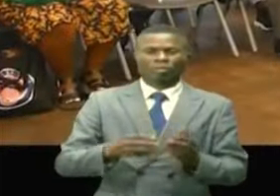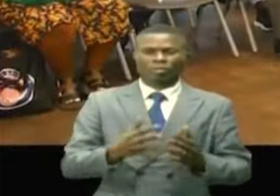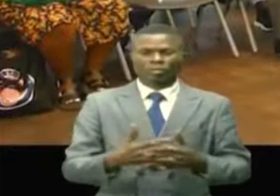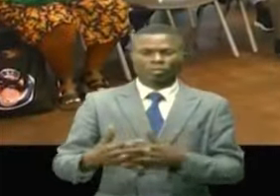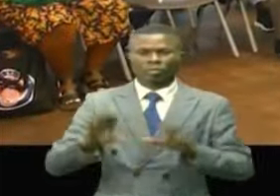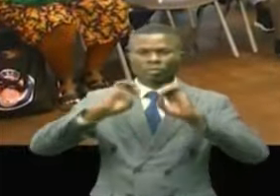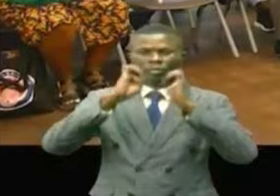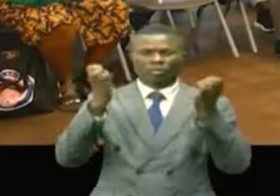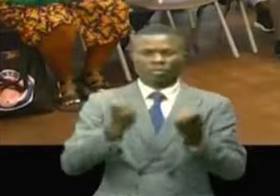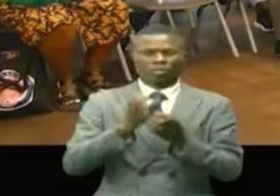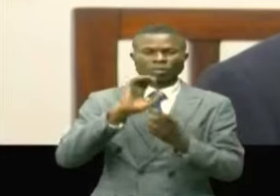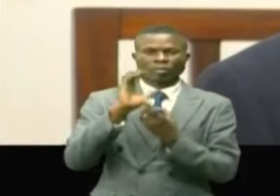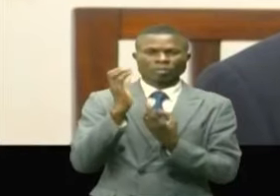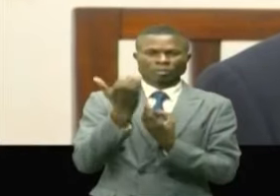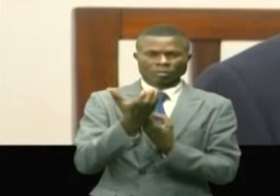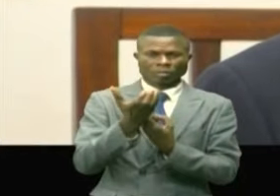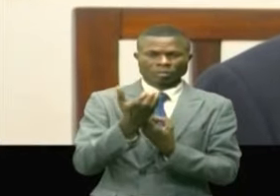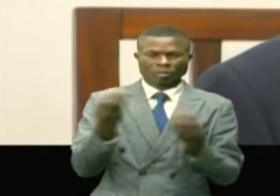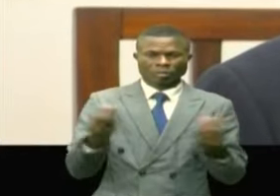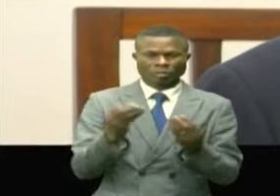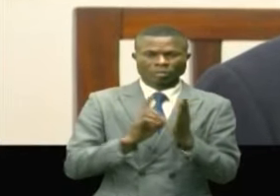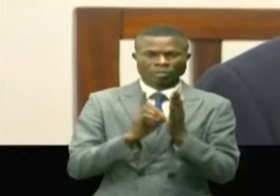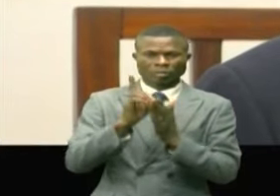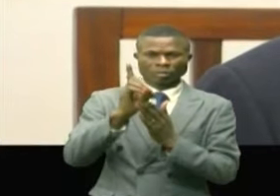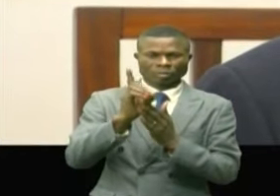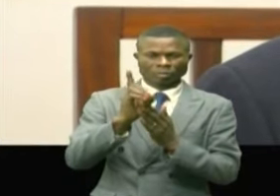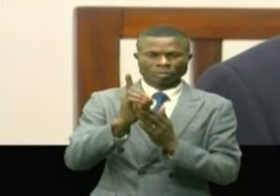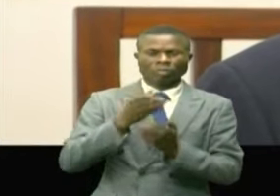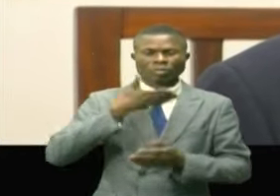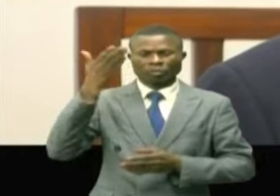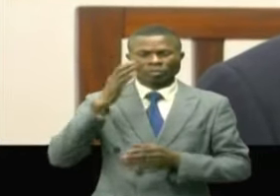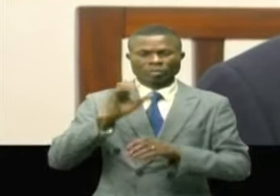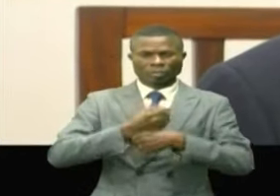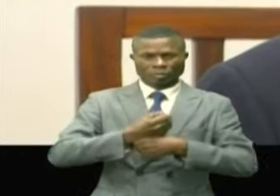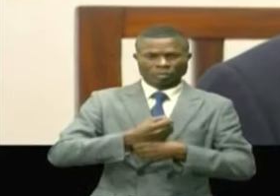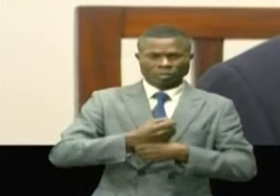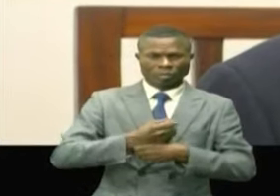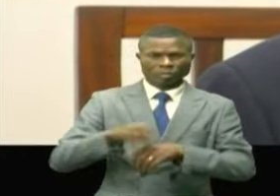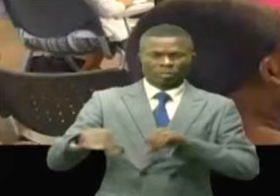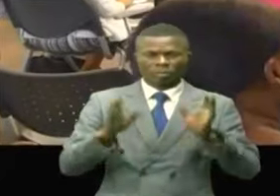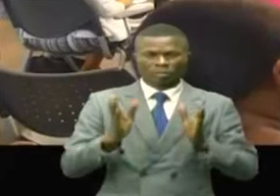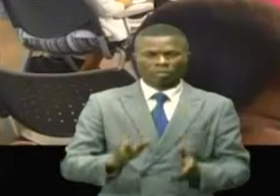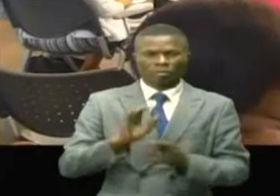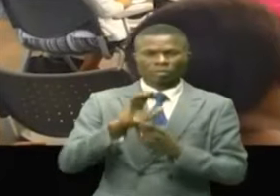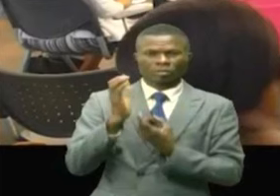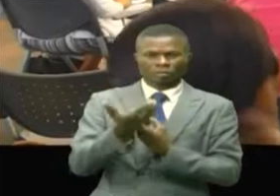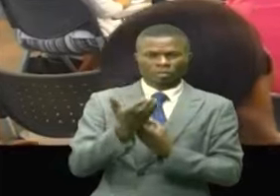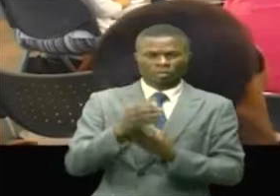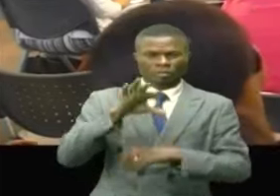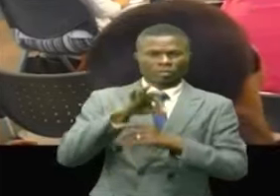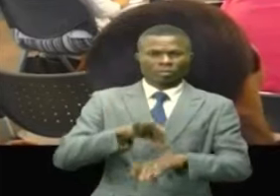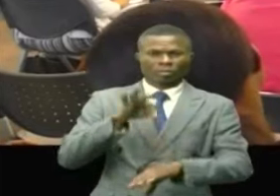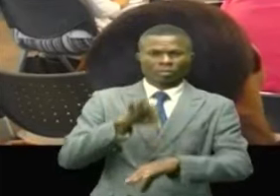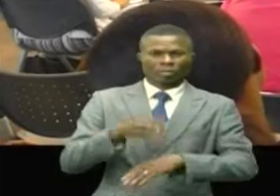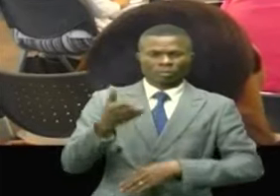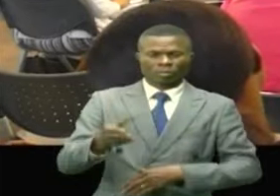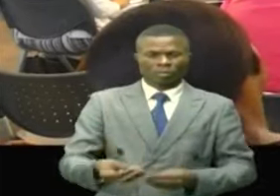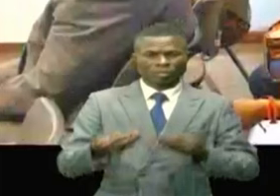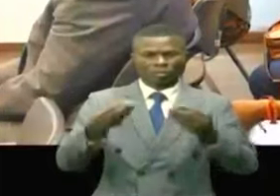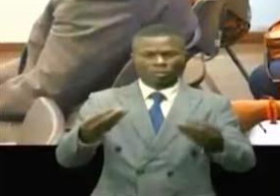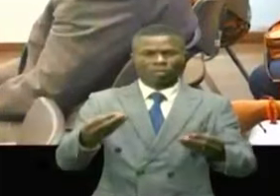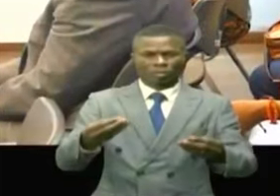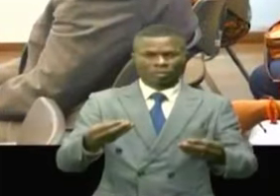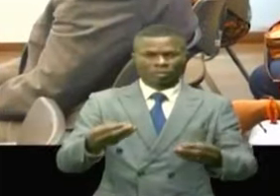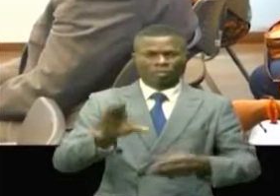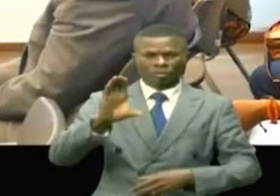entreprises culturelles en vu de booster l'esprit créatif des acteurs culturels une opportunité offerte par